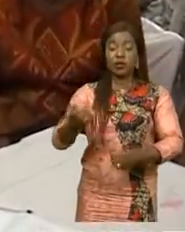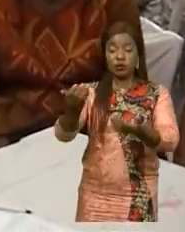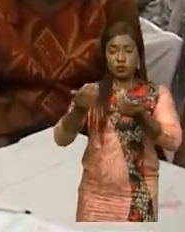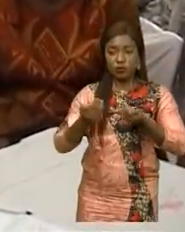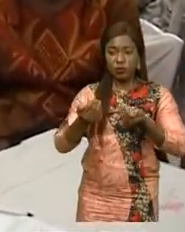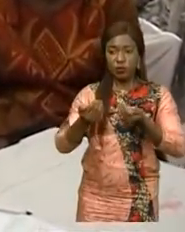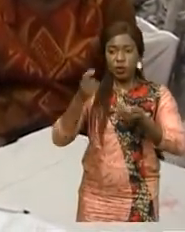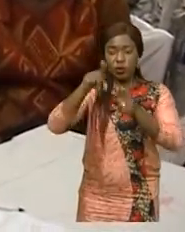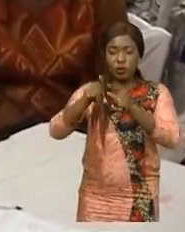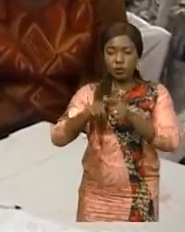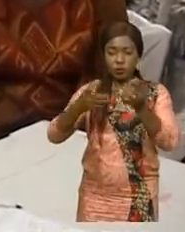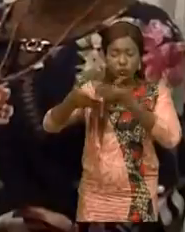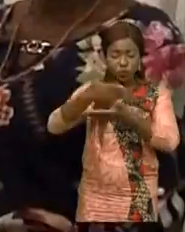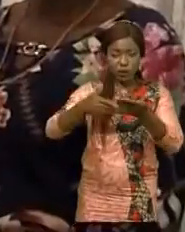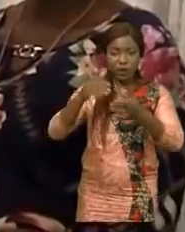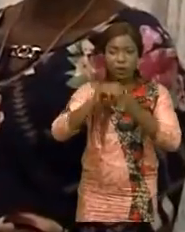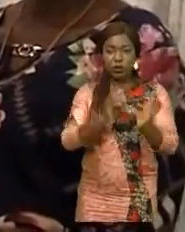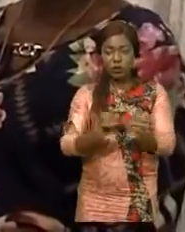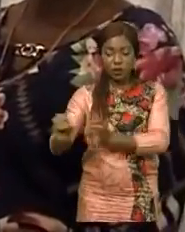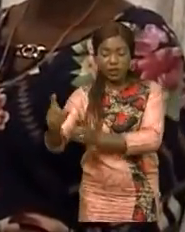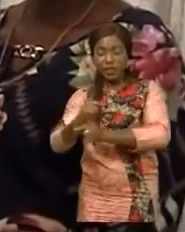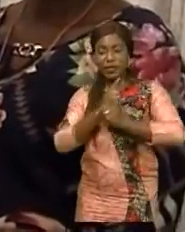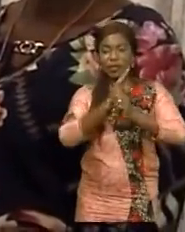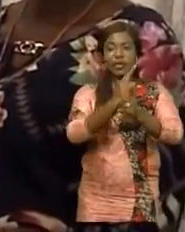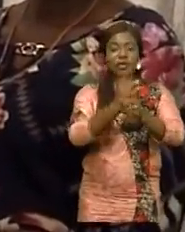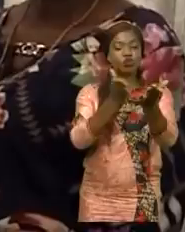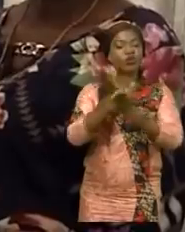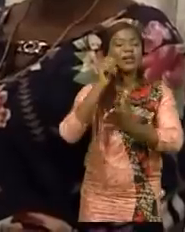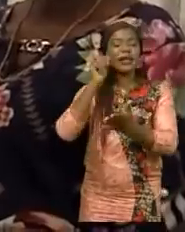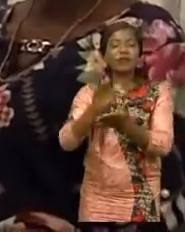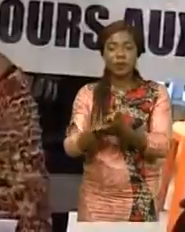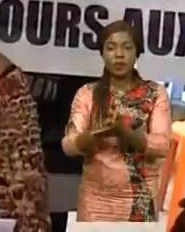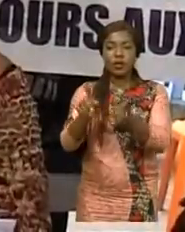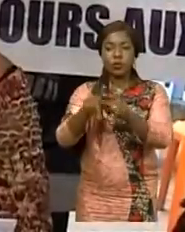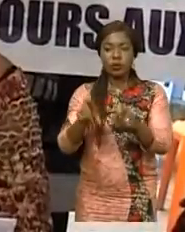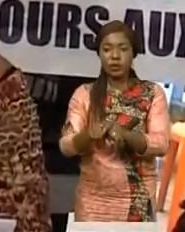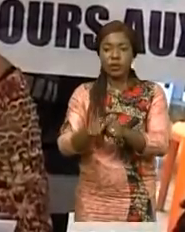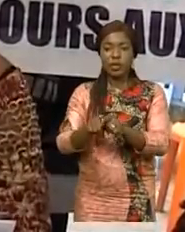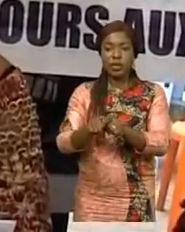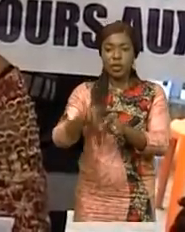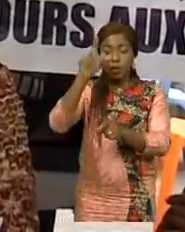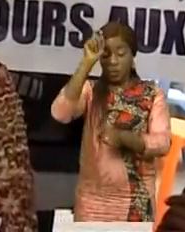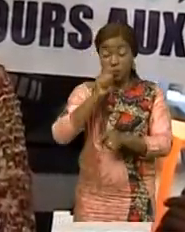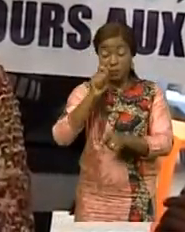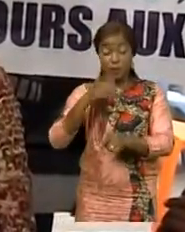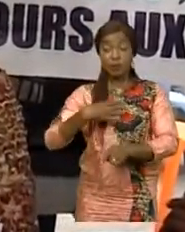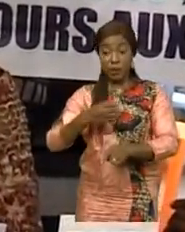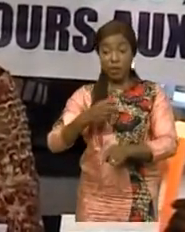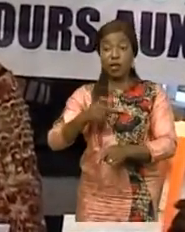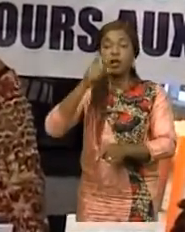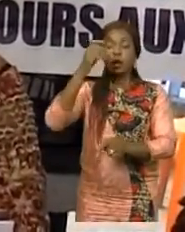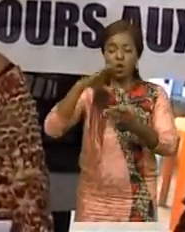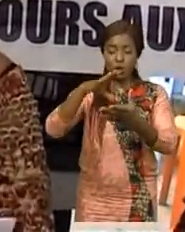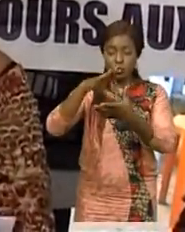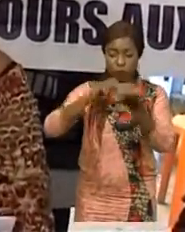reviennent à l'organisation de la défense des droits de la femme le mouvement képi blanc croit que